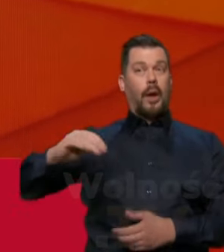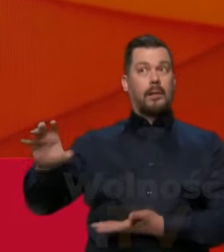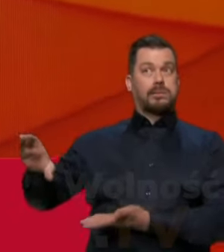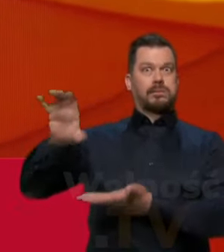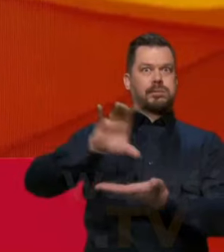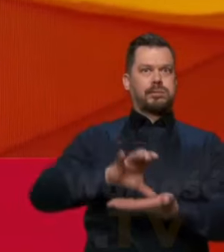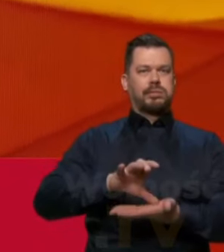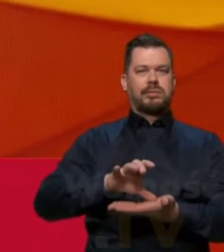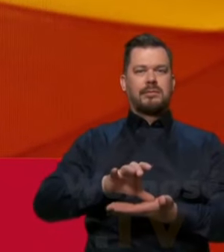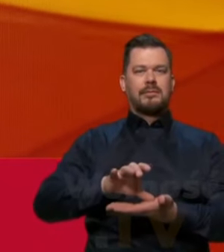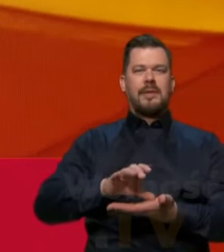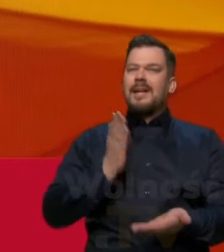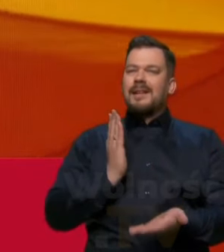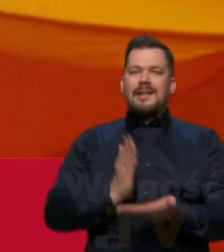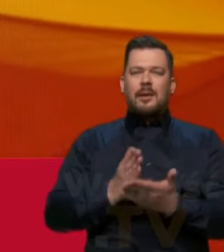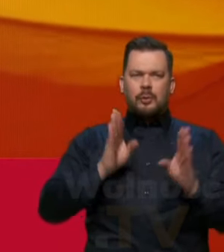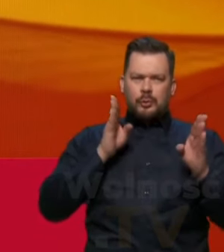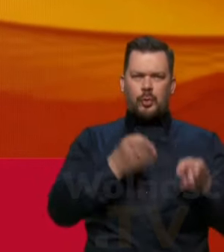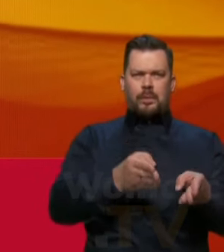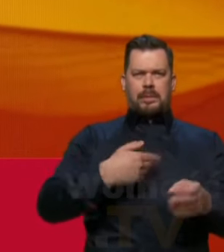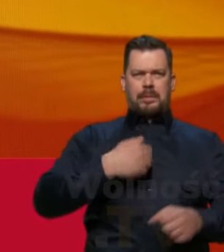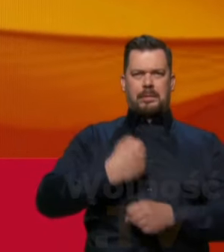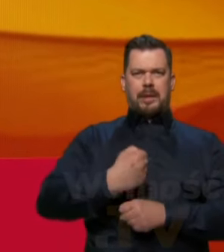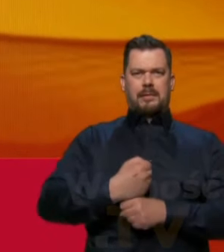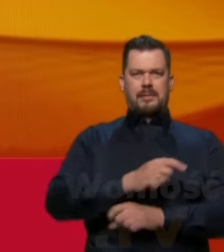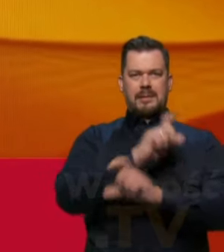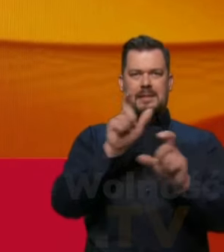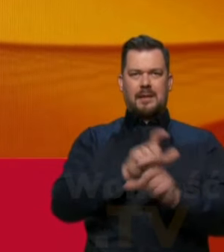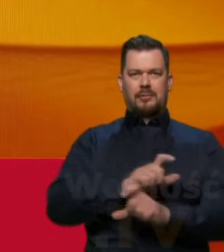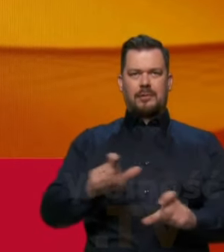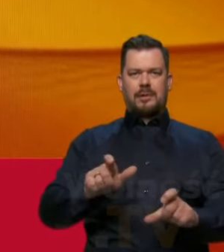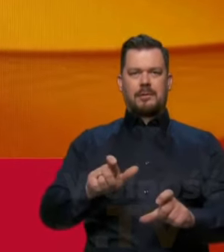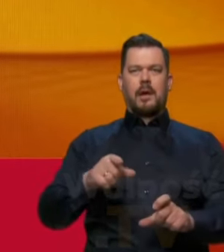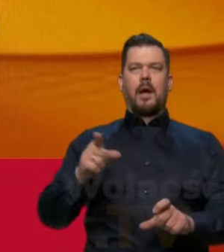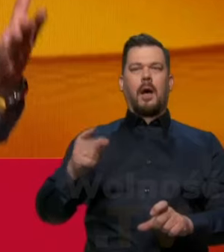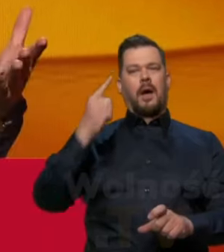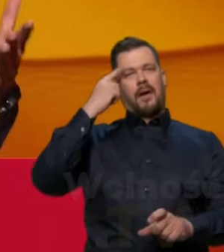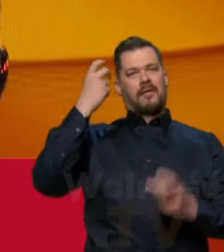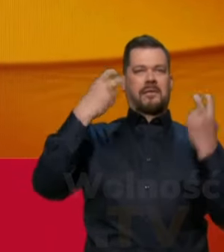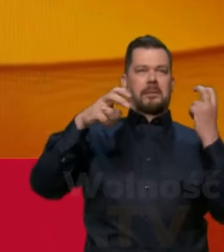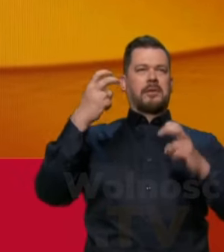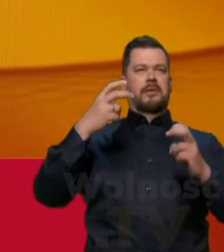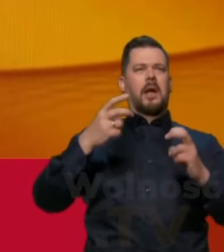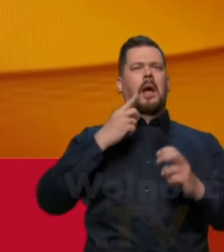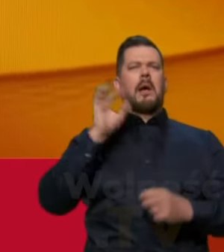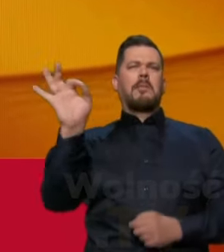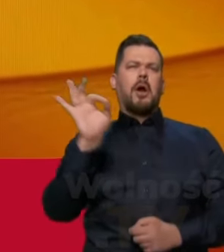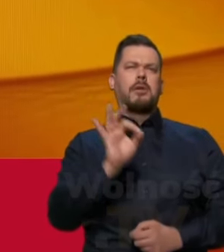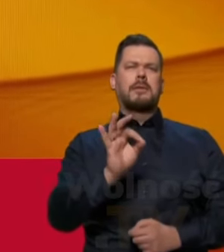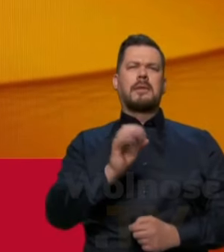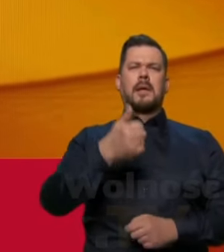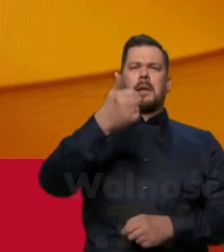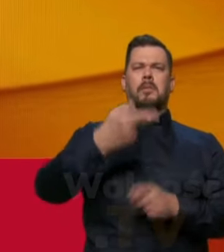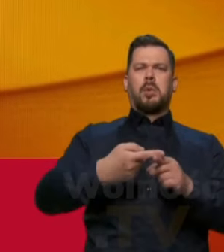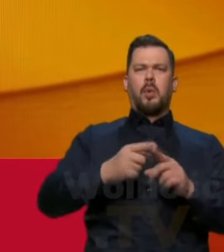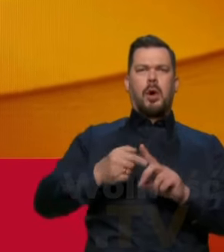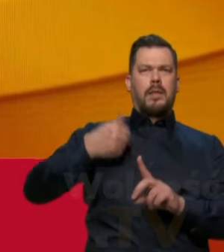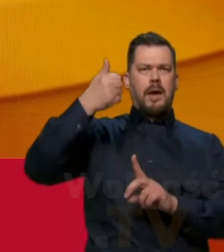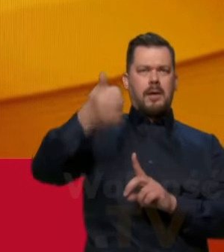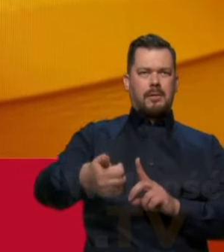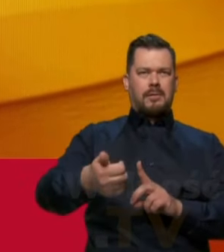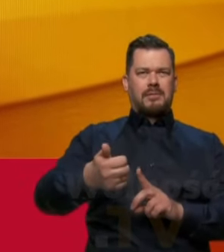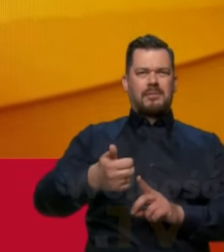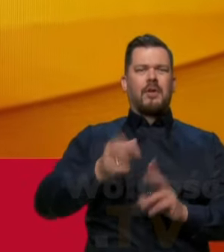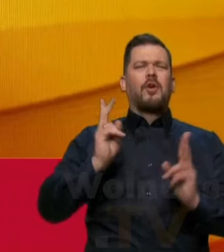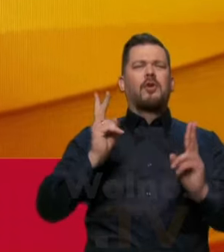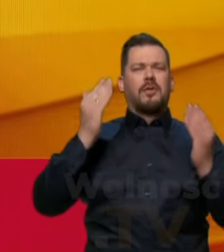Naprawdę, tylko na tym się trzeba koncentrować przez cały czas. A wszyscy robią sobie jakieś sondaże, opowiadają o tym, co będzie za półtora roku. Kto wie, co będzie za